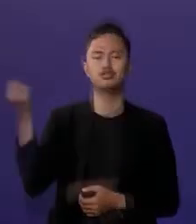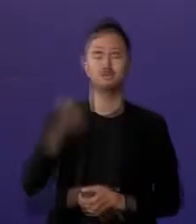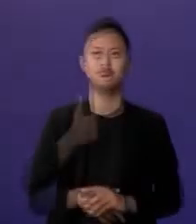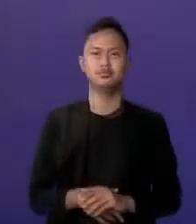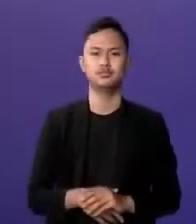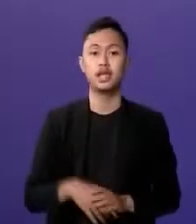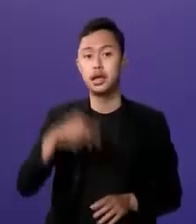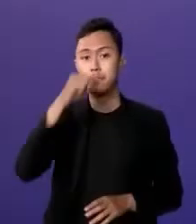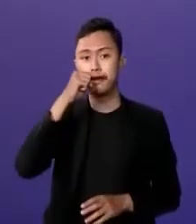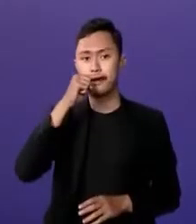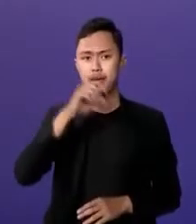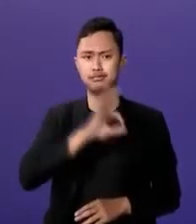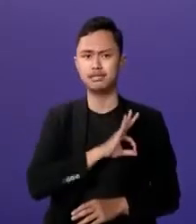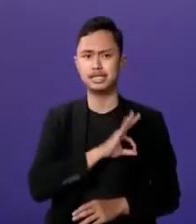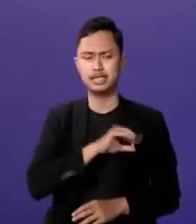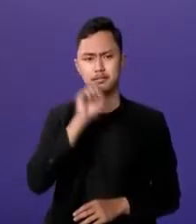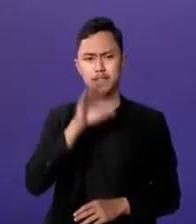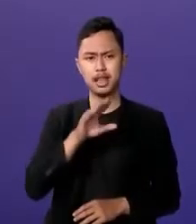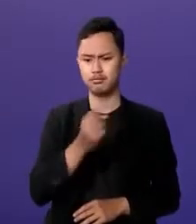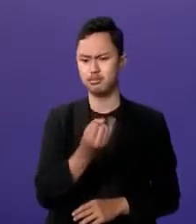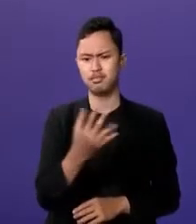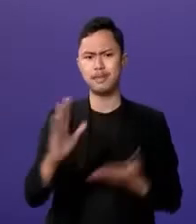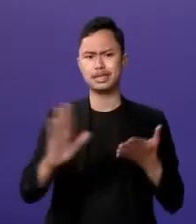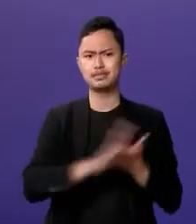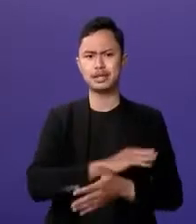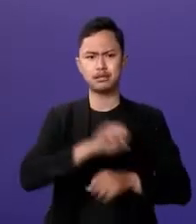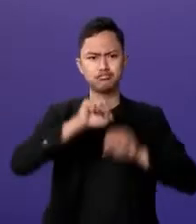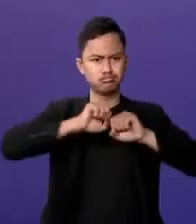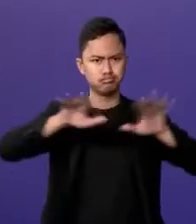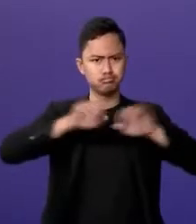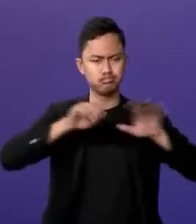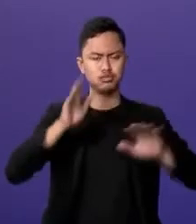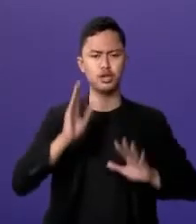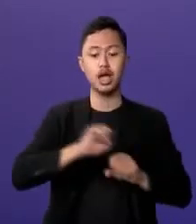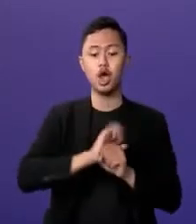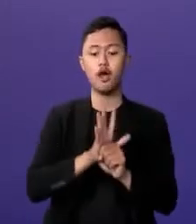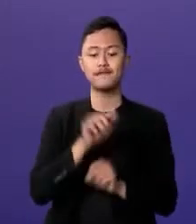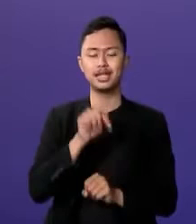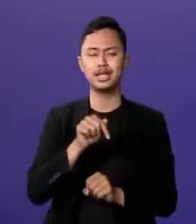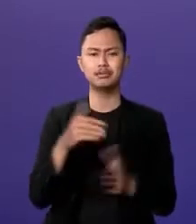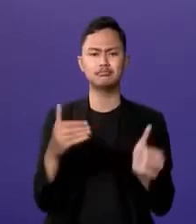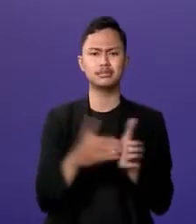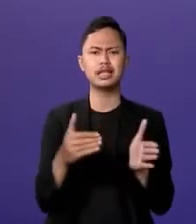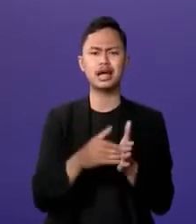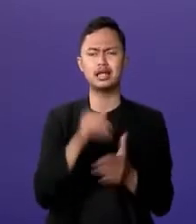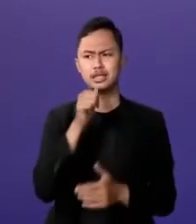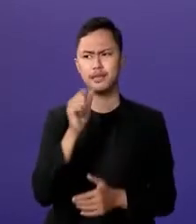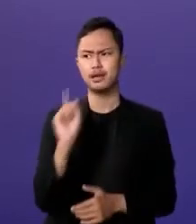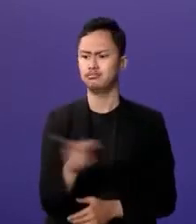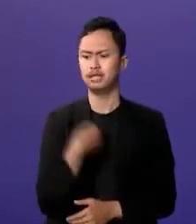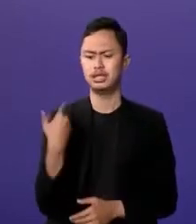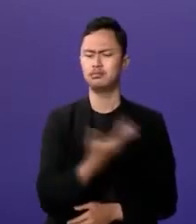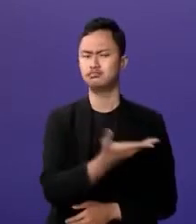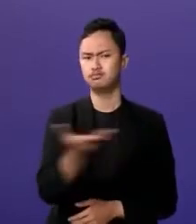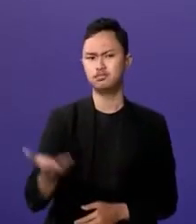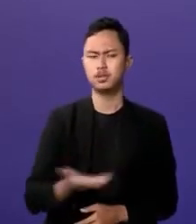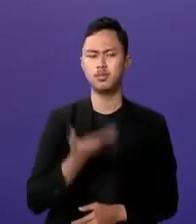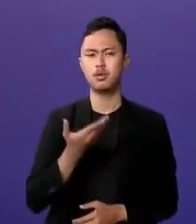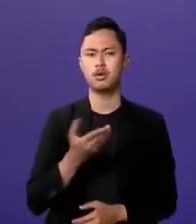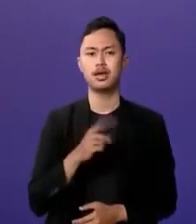seperti bapak presiden telah sampaikan di berbagai kesempatan covert ini adalah tantangan bagi kita semua